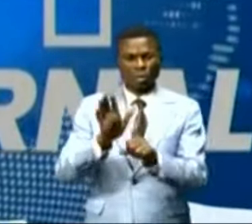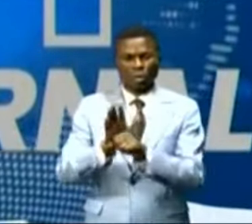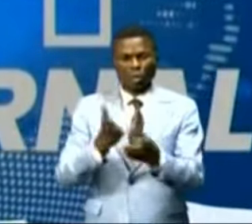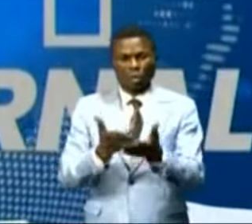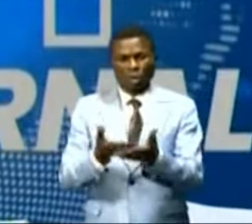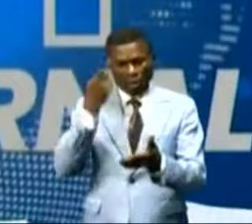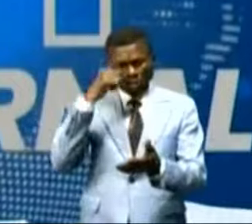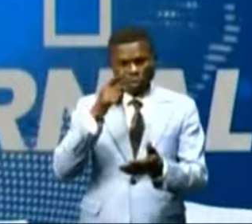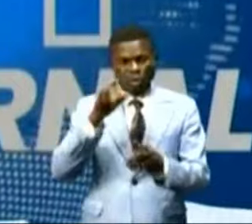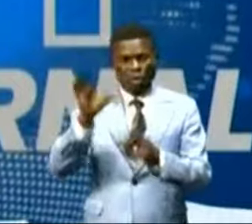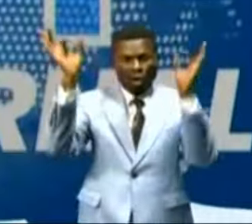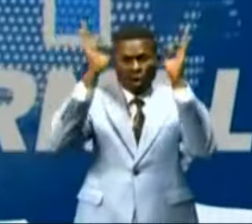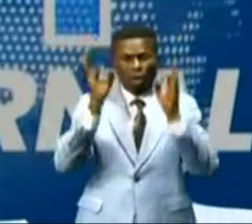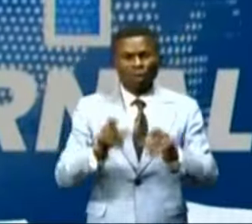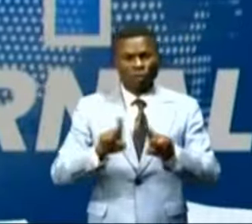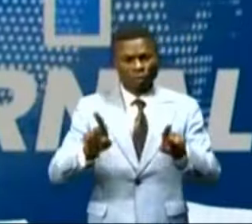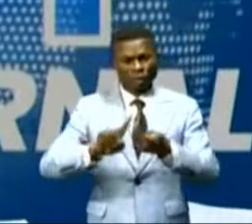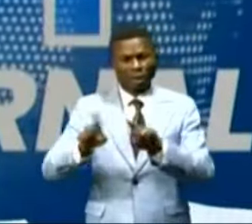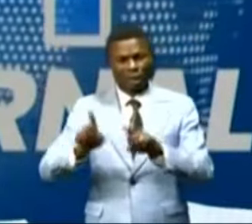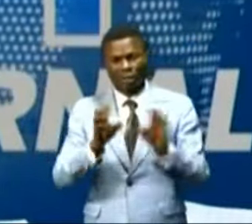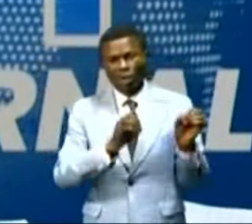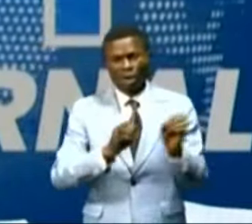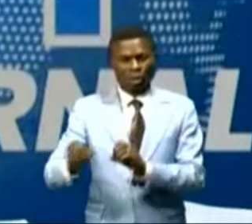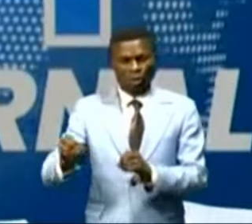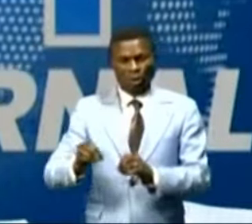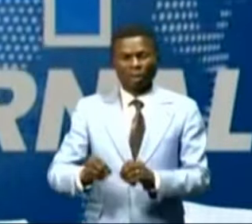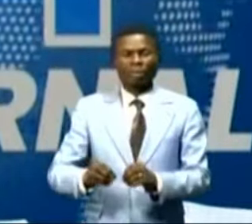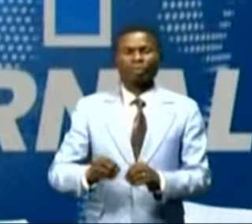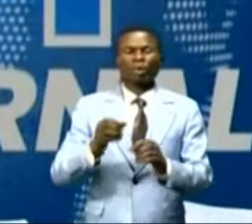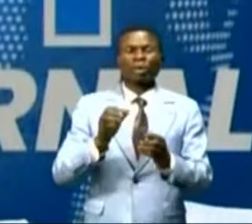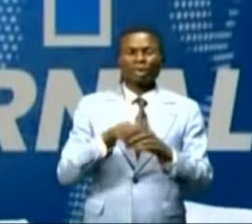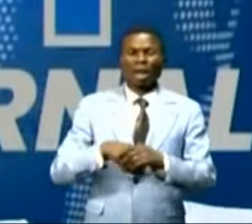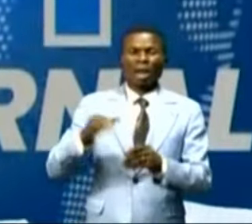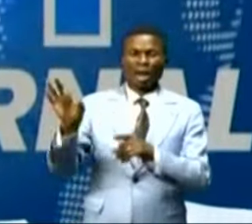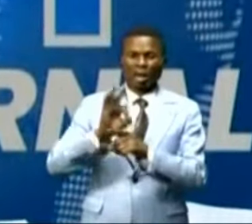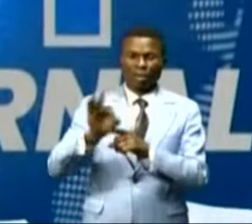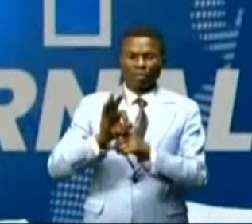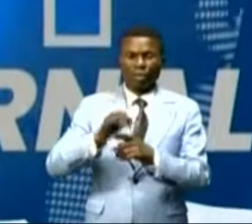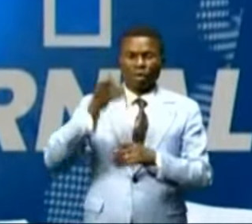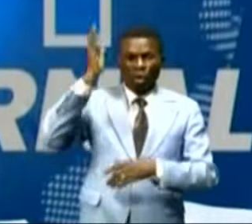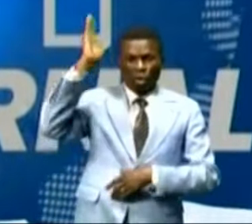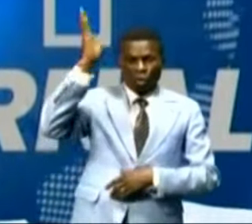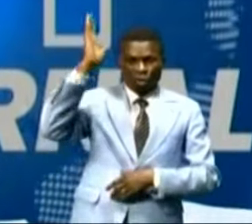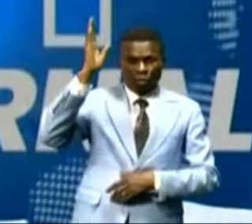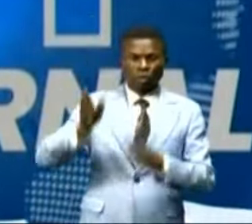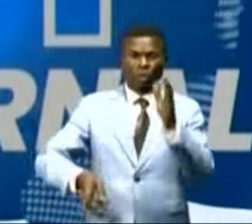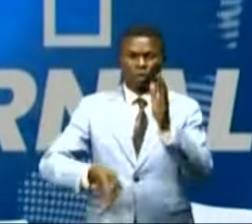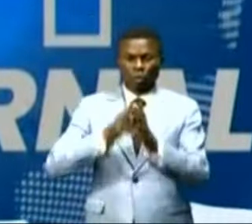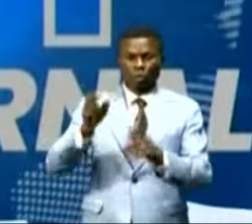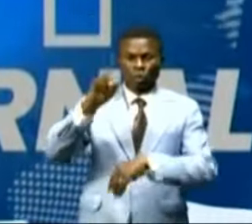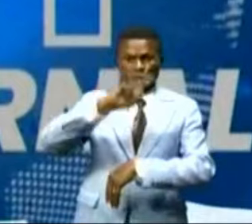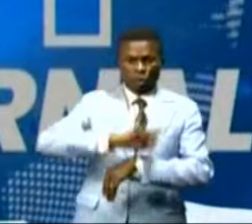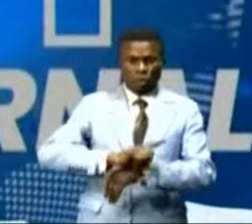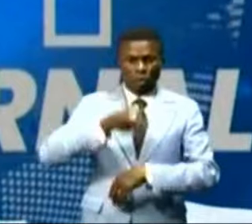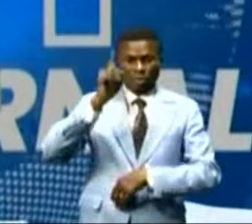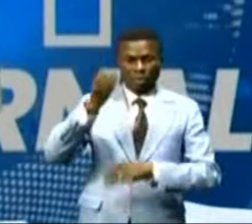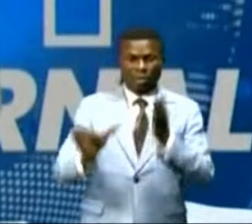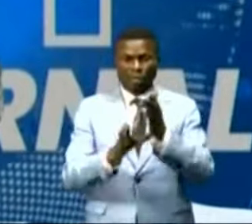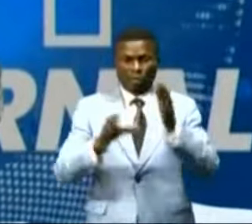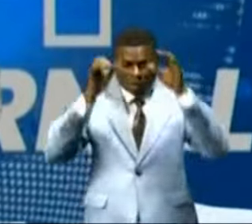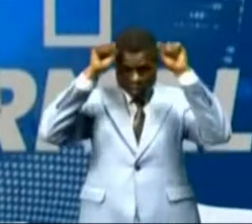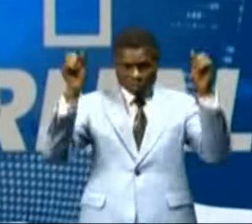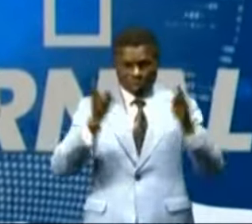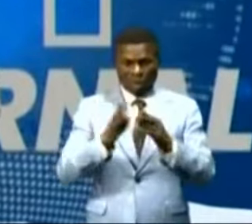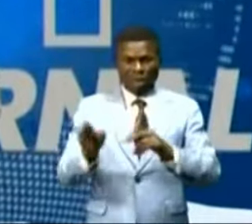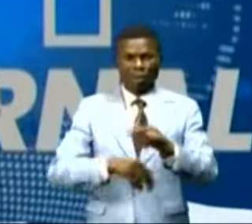pour des forums différents qui se tiendront en marge de cette session qui s'étalera sur 12 jours. Le premier vice-président de